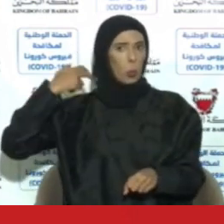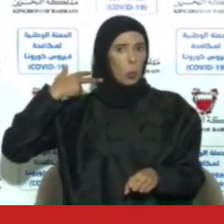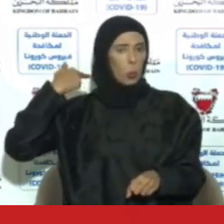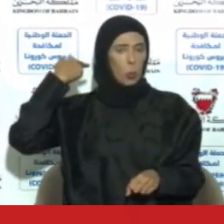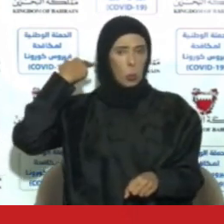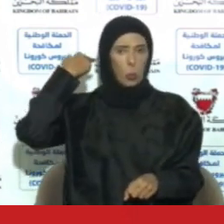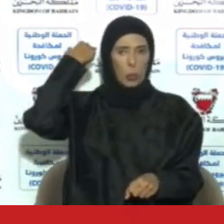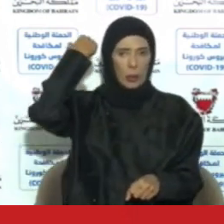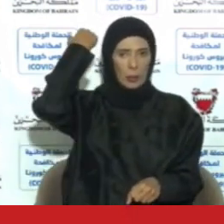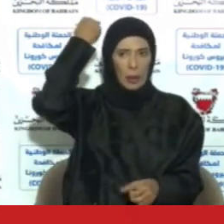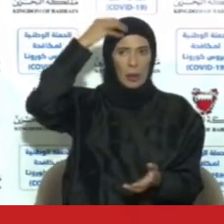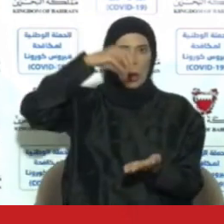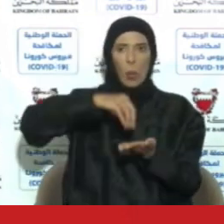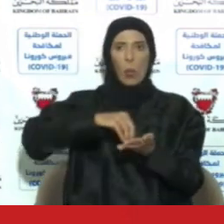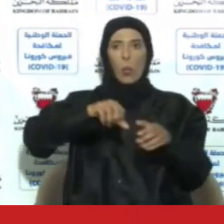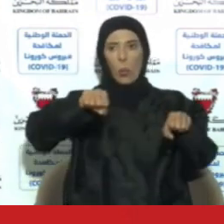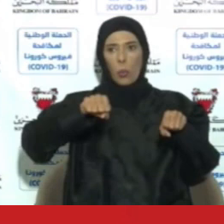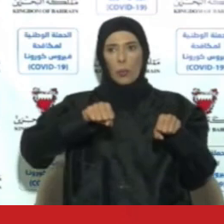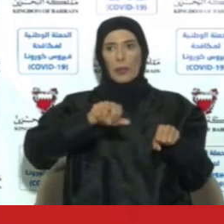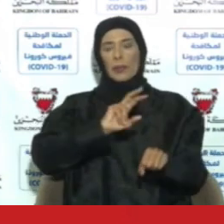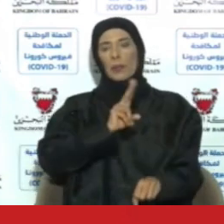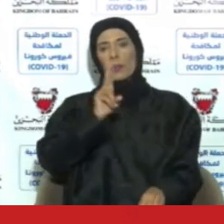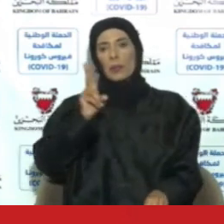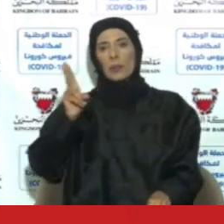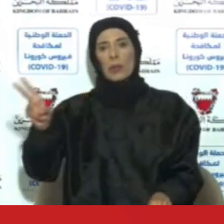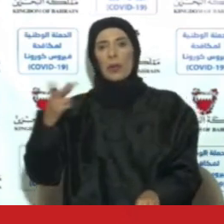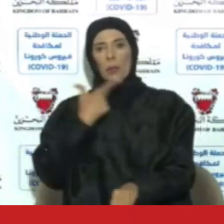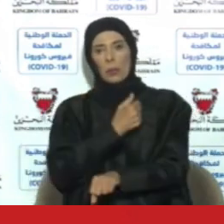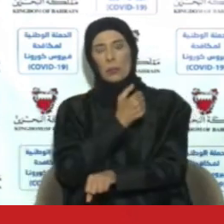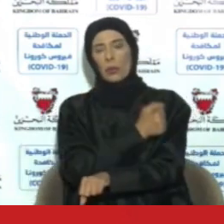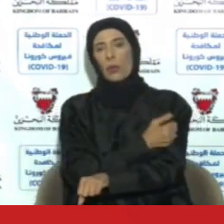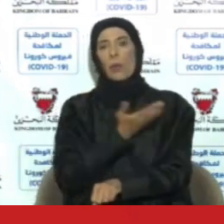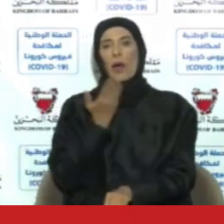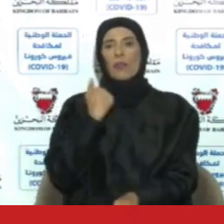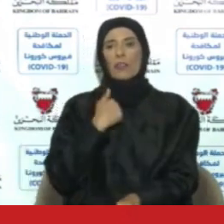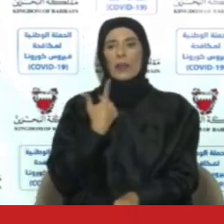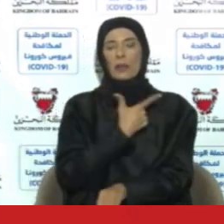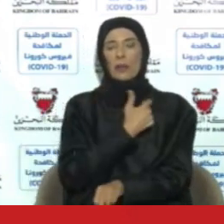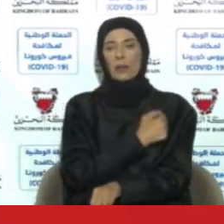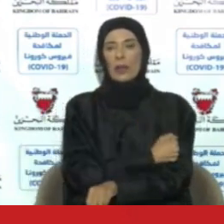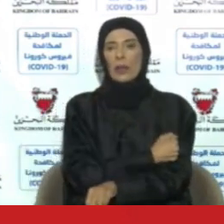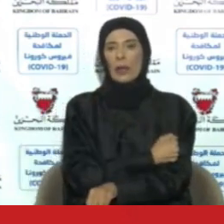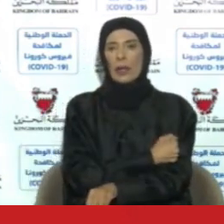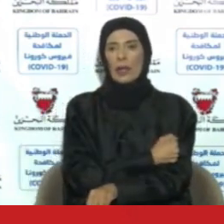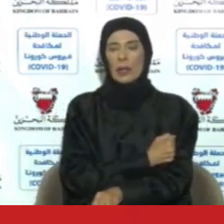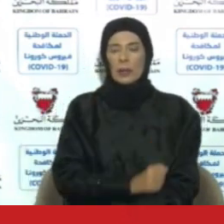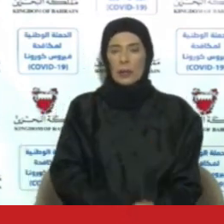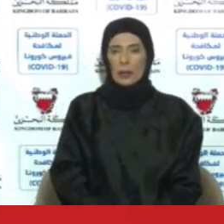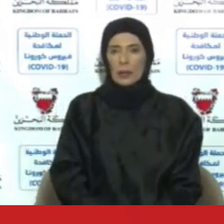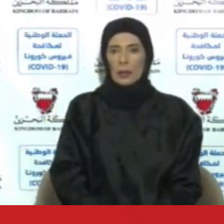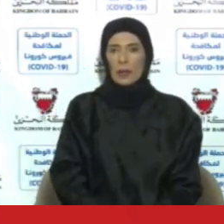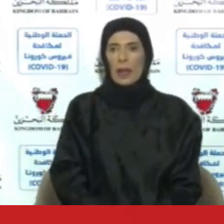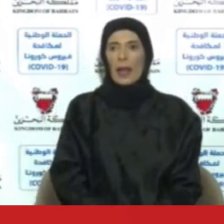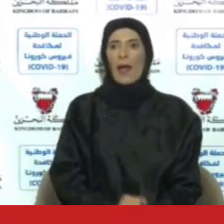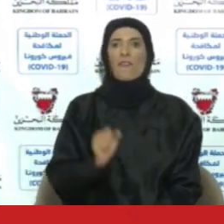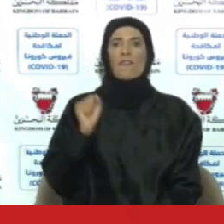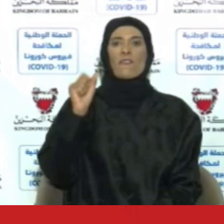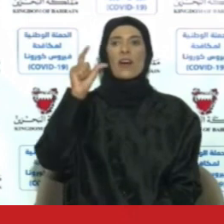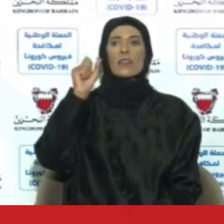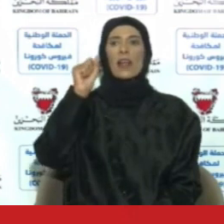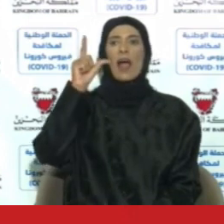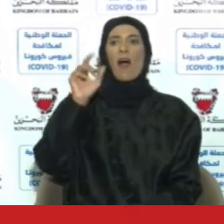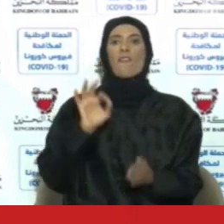السبا للمتطعمين وغير المتطعمين، تكون مفتوحة. إذا كنا في المستوى الأصفر، فتحها بيكون